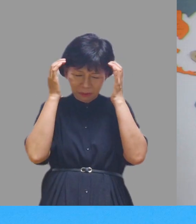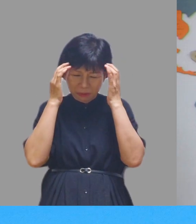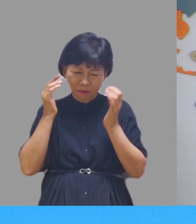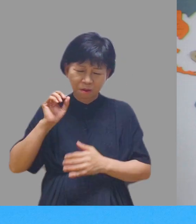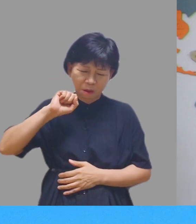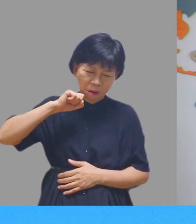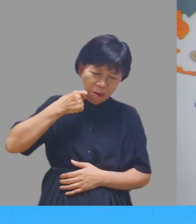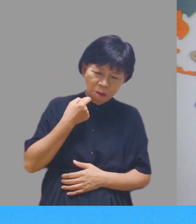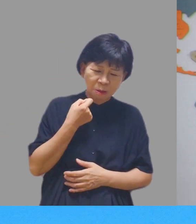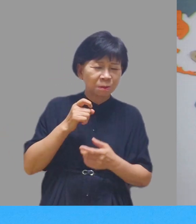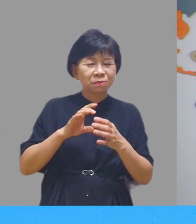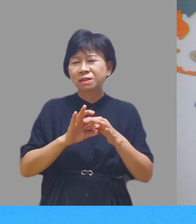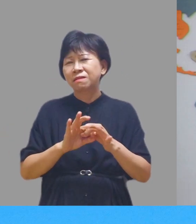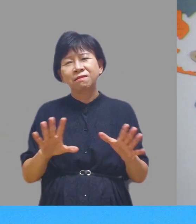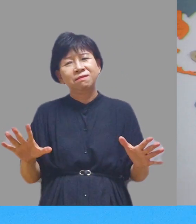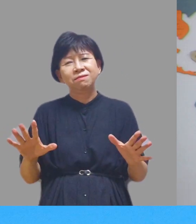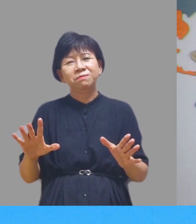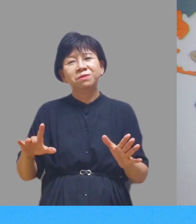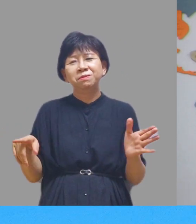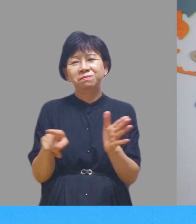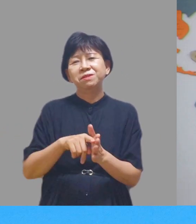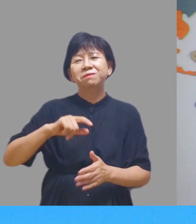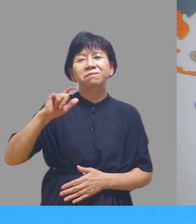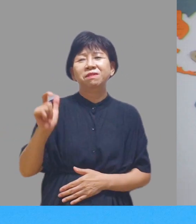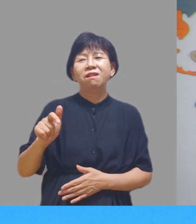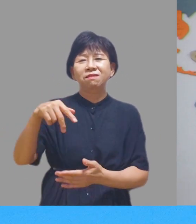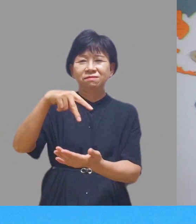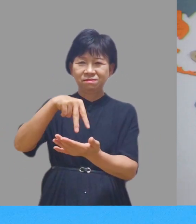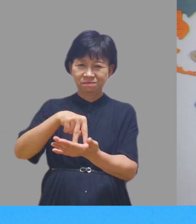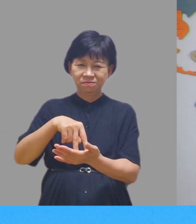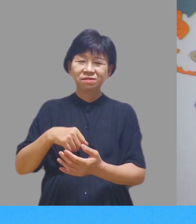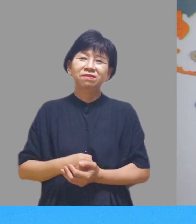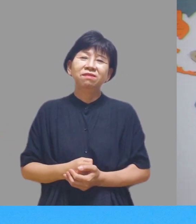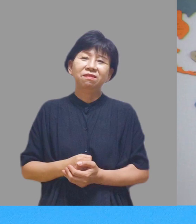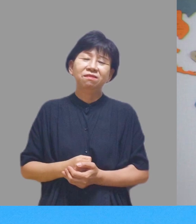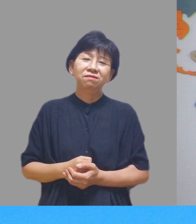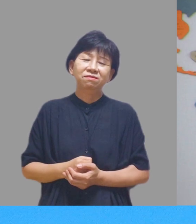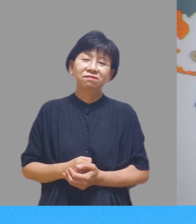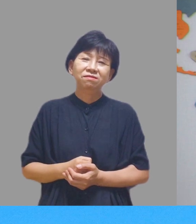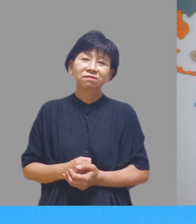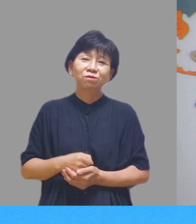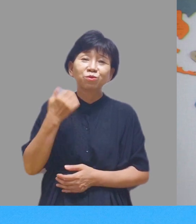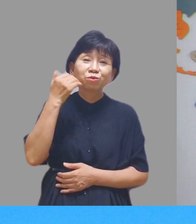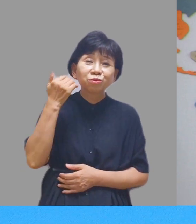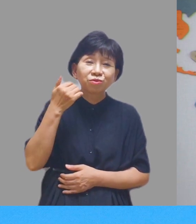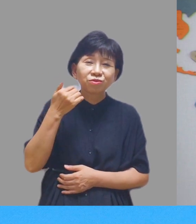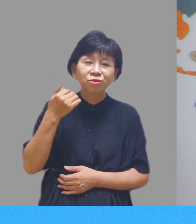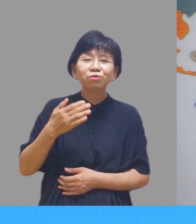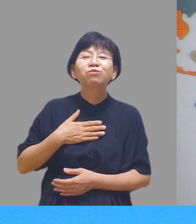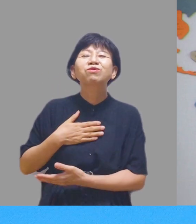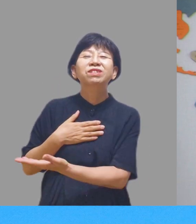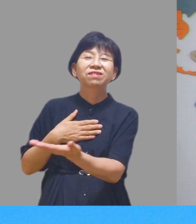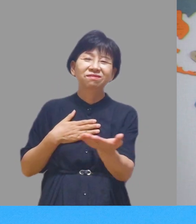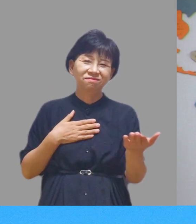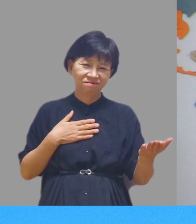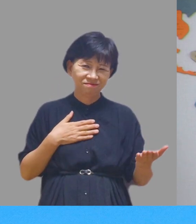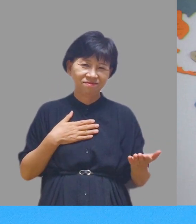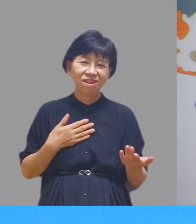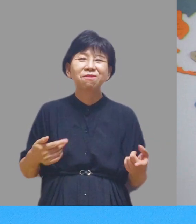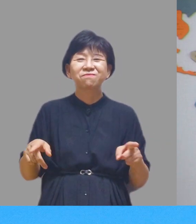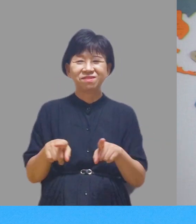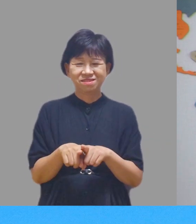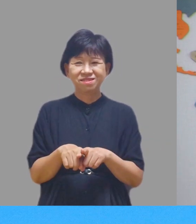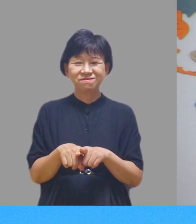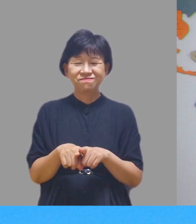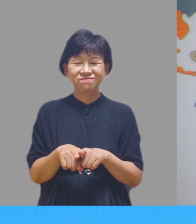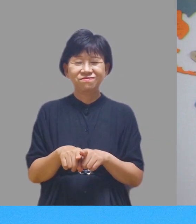흔들리지 않는 믿음으로 서게 되는 줄 믿습니다. 누가 그러면 좋을까요? 여러분들이, 우리가 함께 그러면 좋을